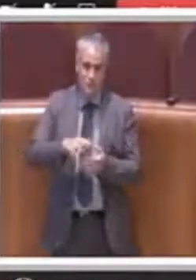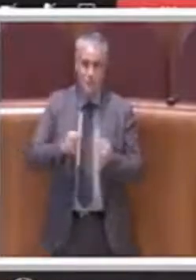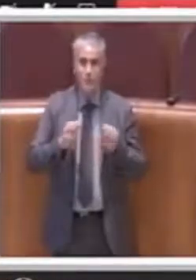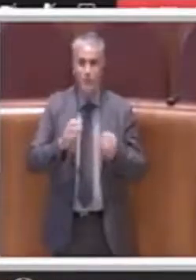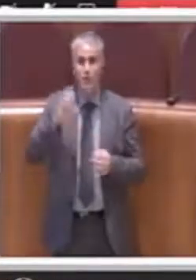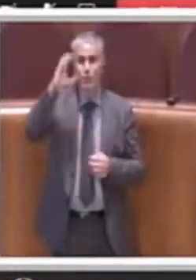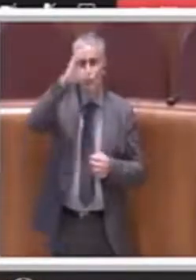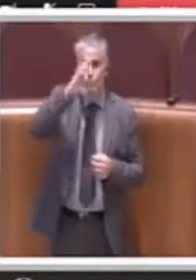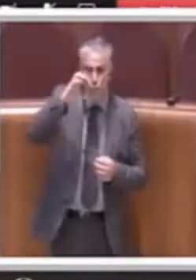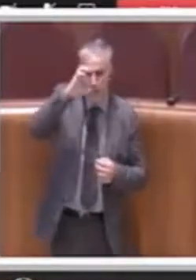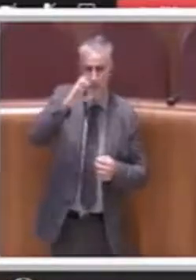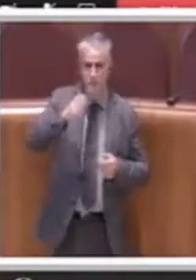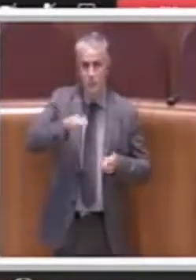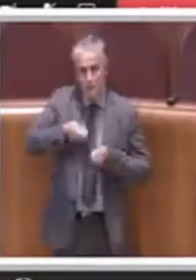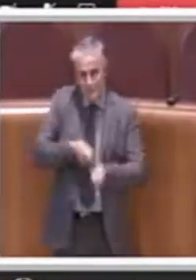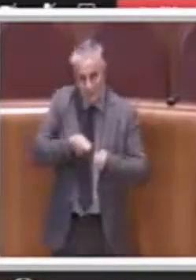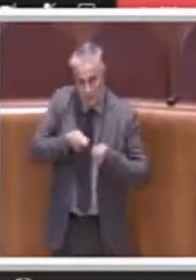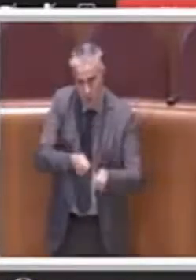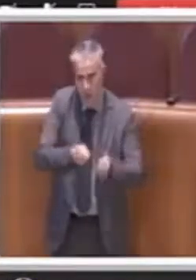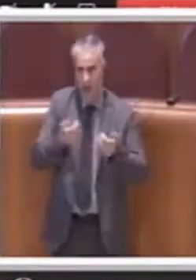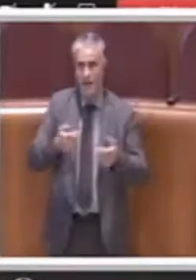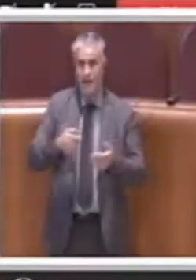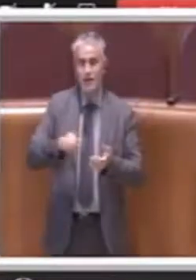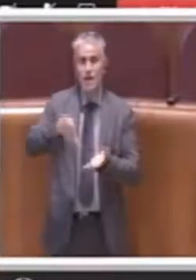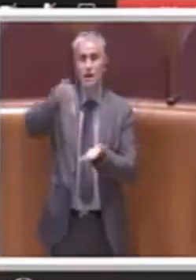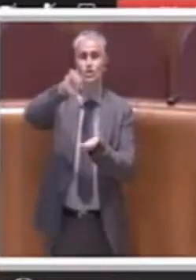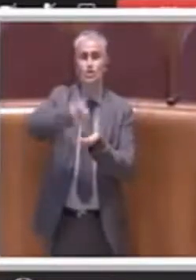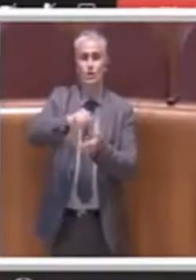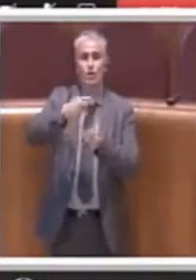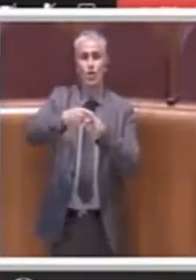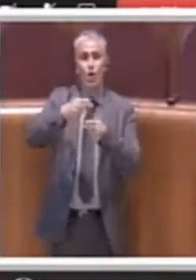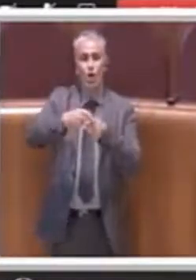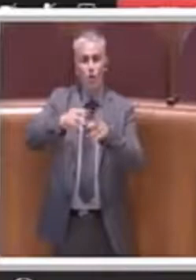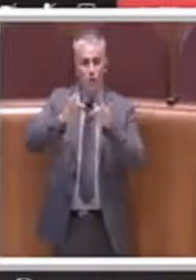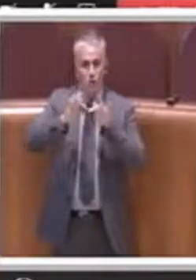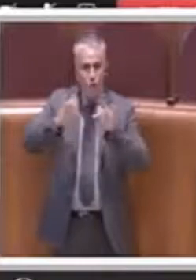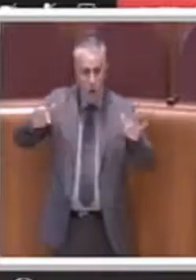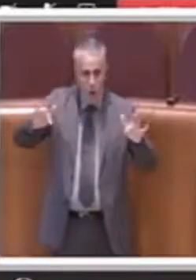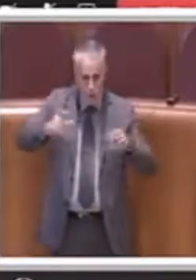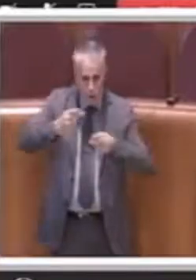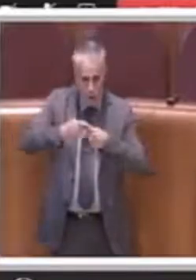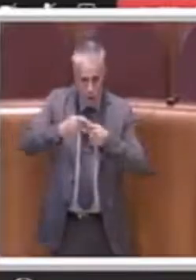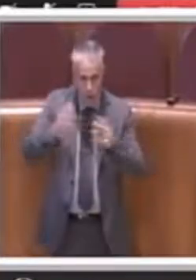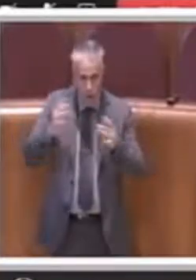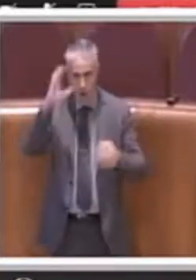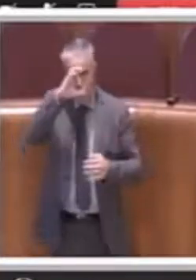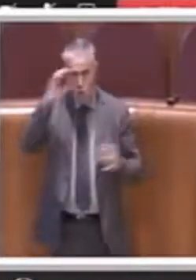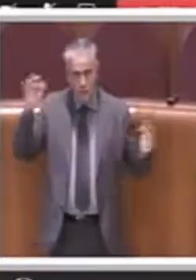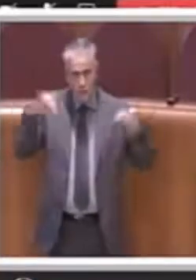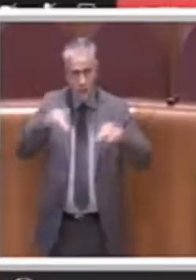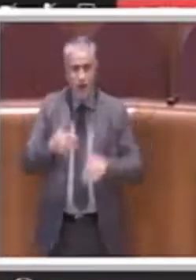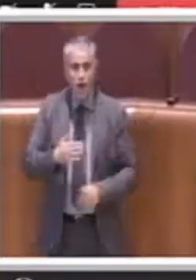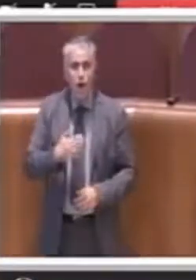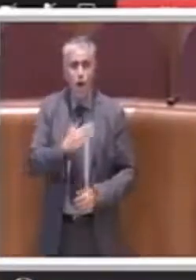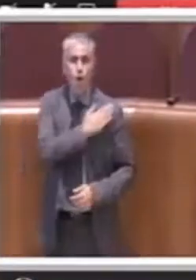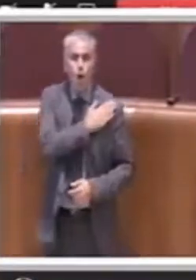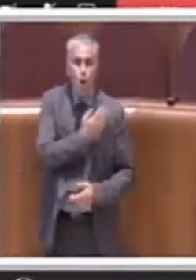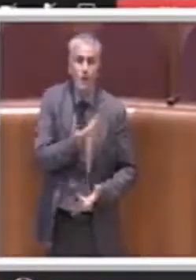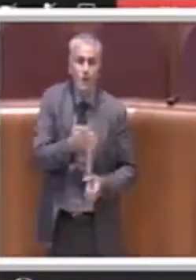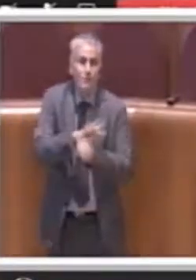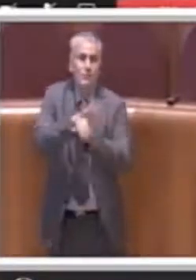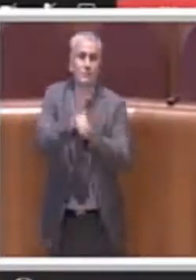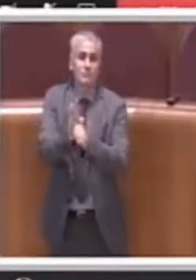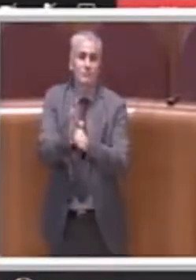turismo da rilanciare, il centro storico desolato, beh, questo dipende appunto dal Covid. Come sappiamo,